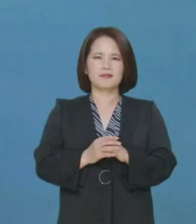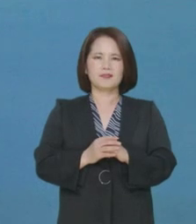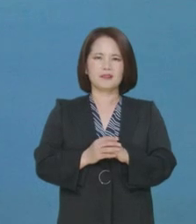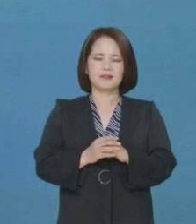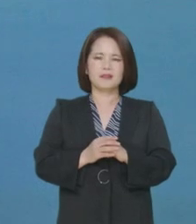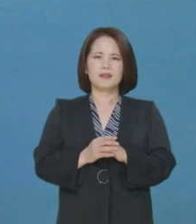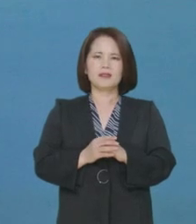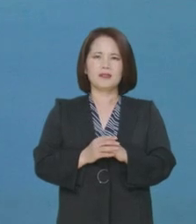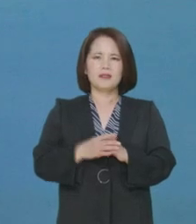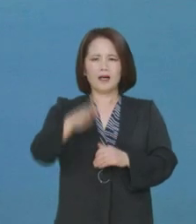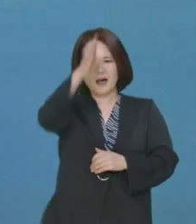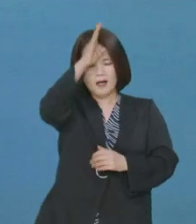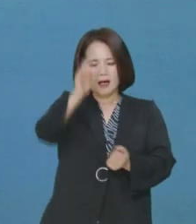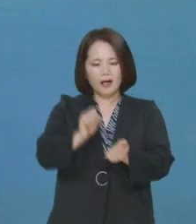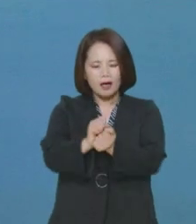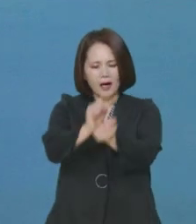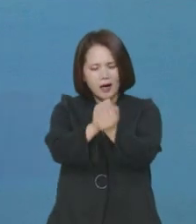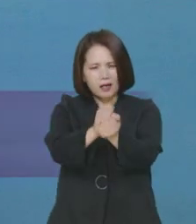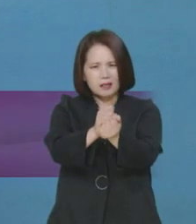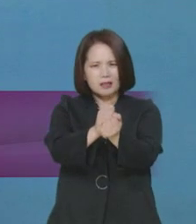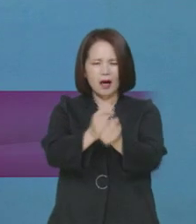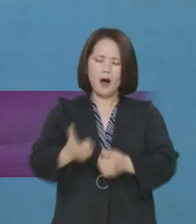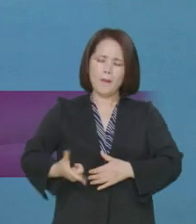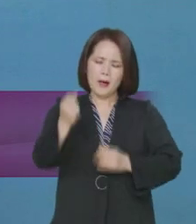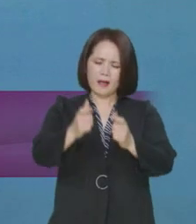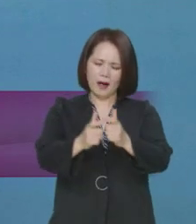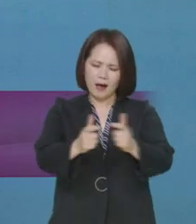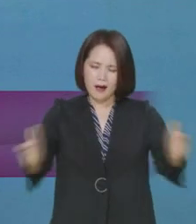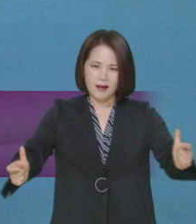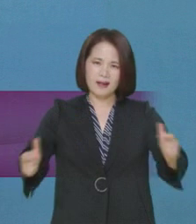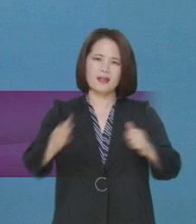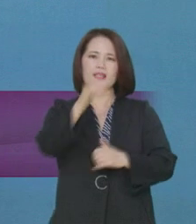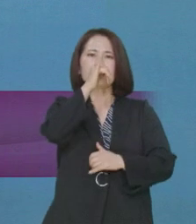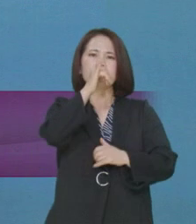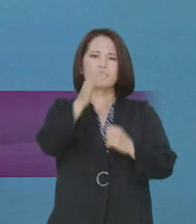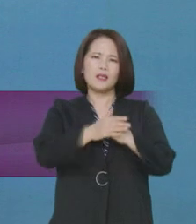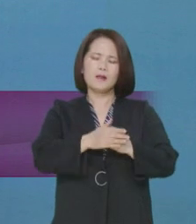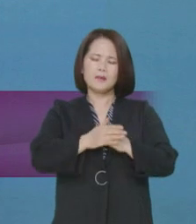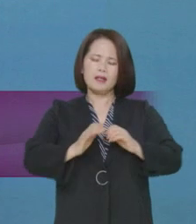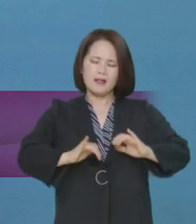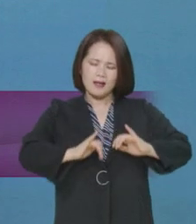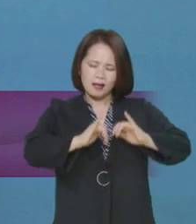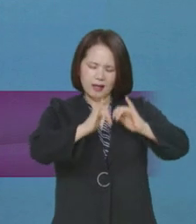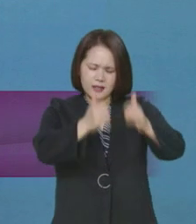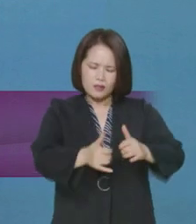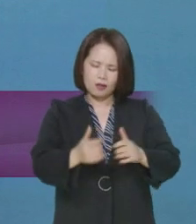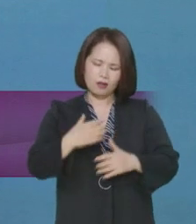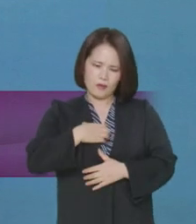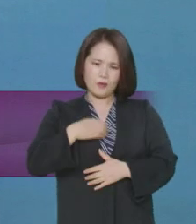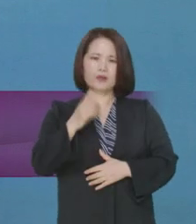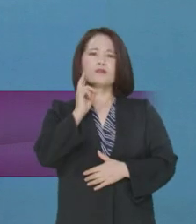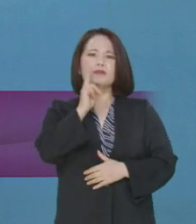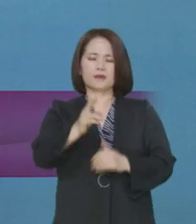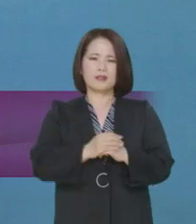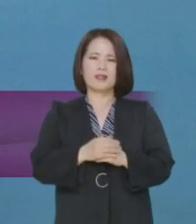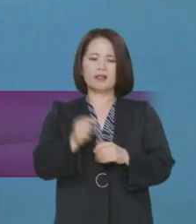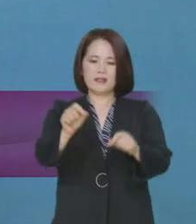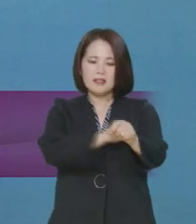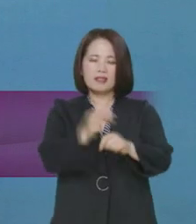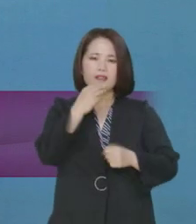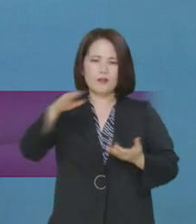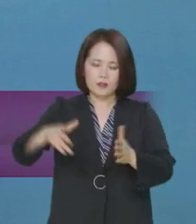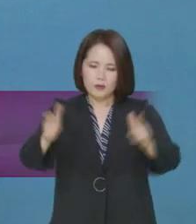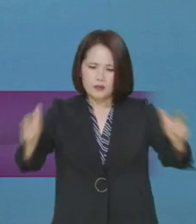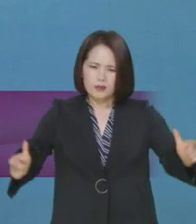앞서 보신 것처럼 신종 코로나 바이러스 가 빠른 속도로 확산하면서 전세계가 공포에 빠졌습니다 특히 경기도에서